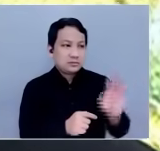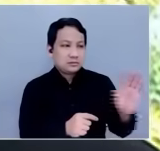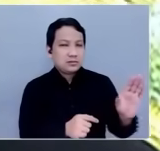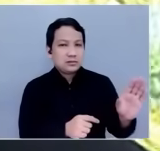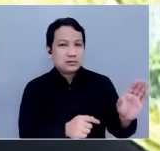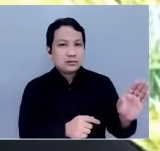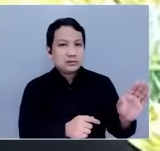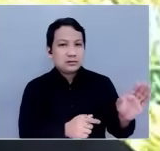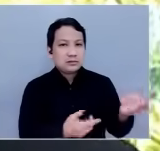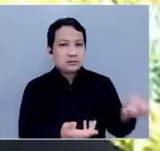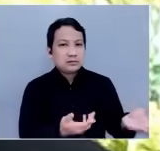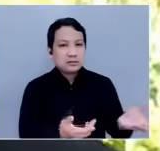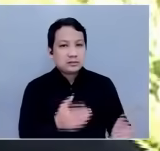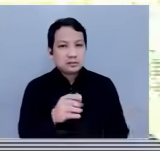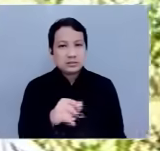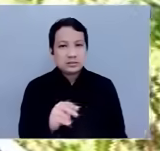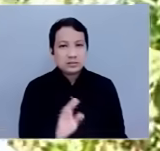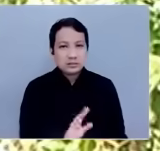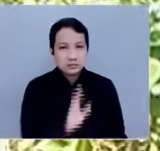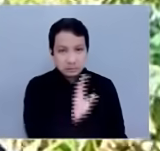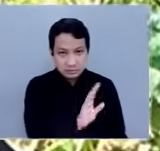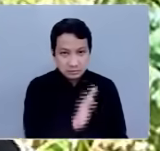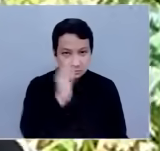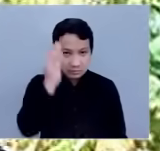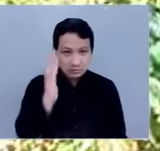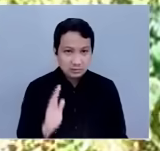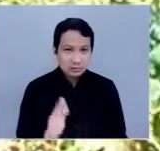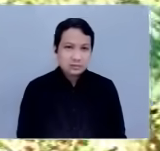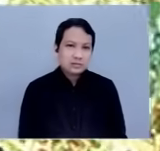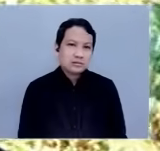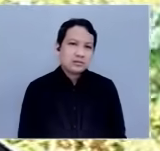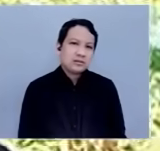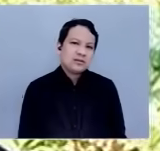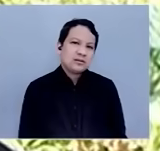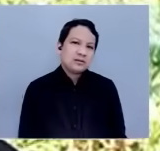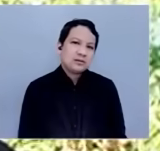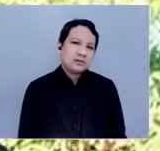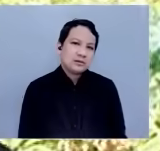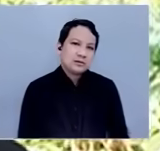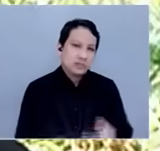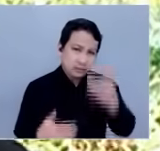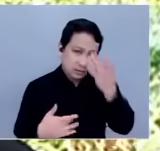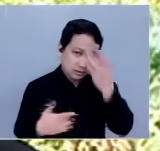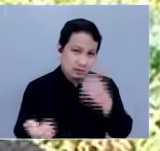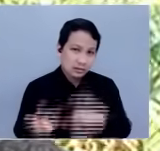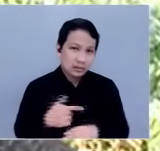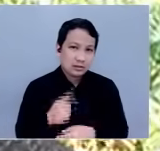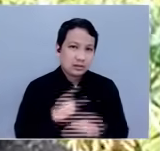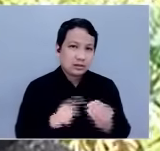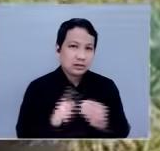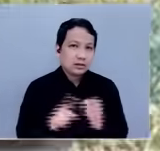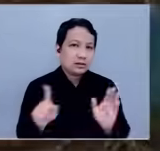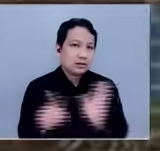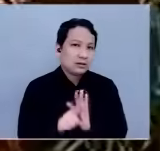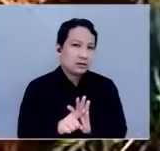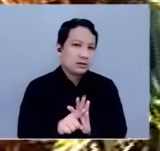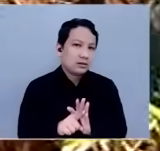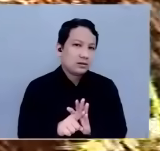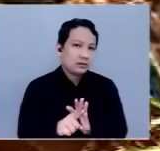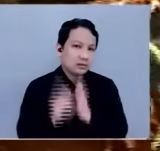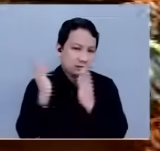Aguila siya ang panginoon natin yung mga batang walang may sakit bawal talaga ipagamot sa